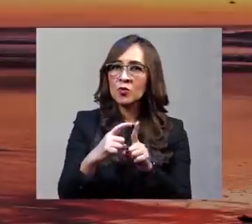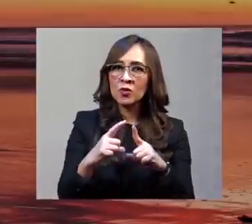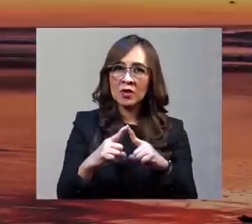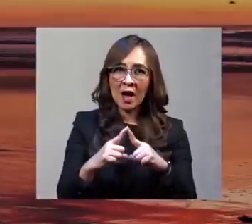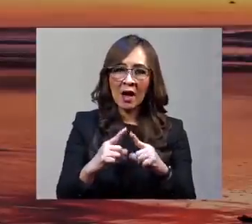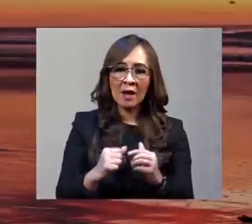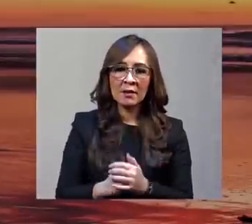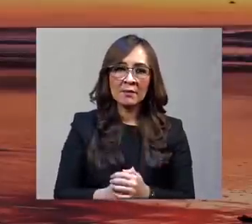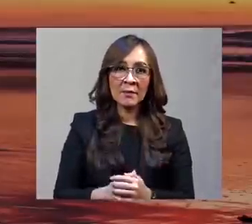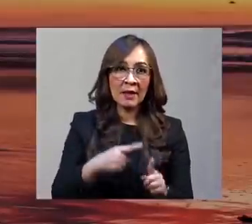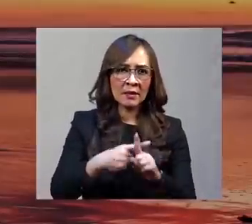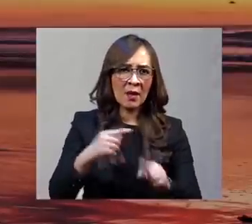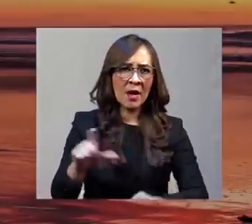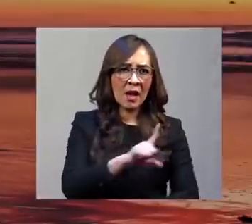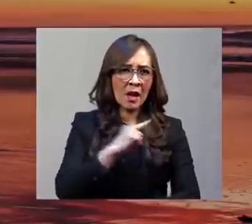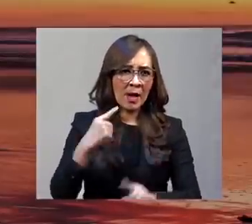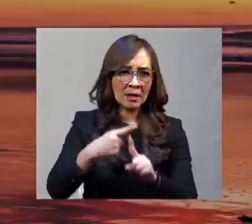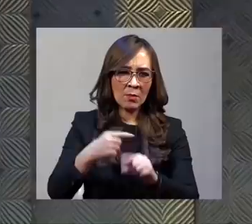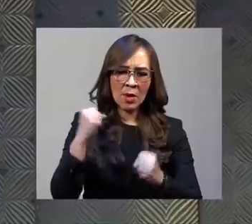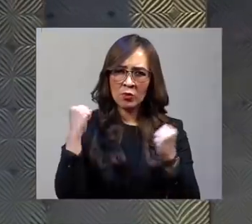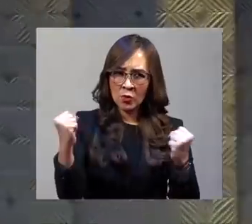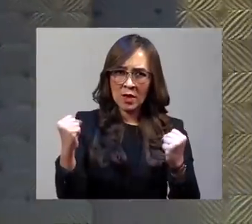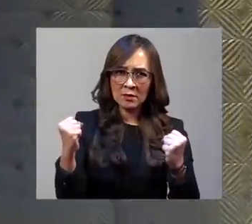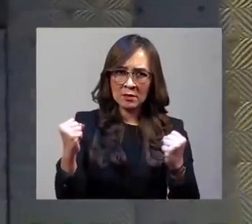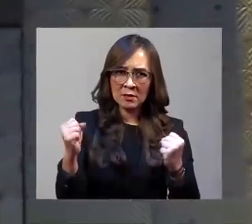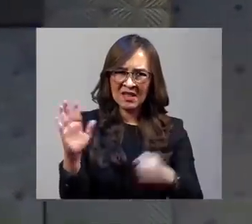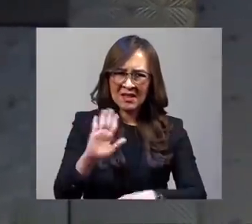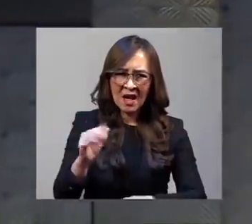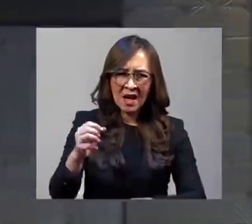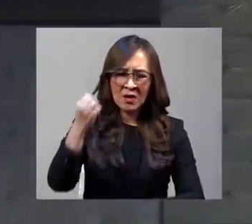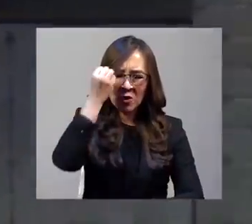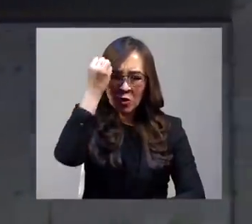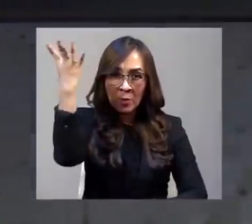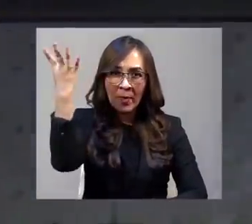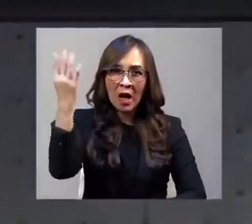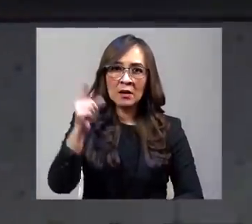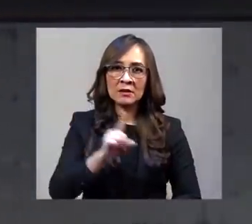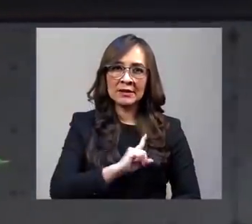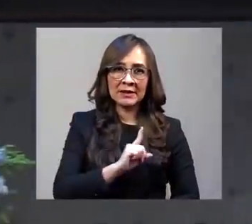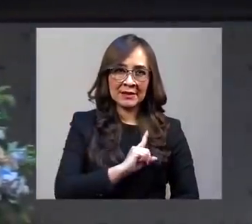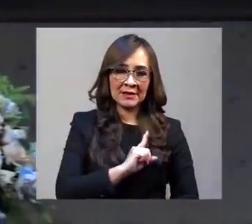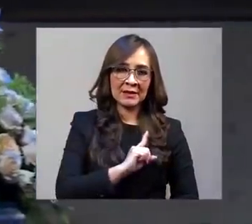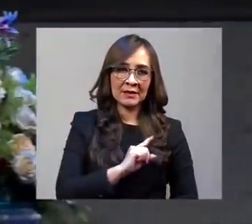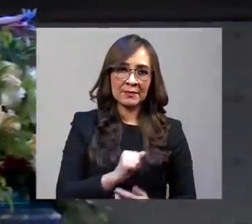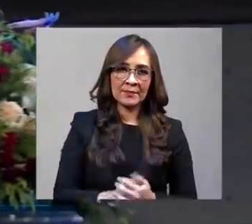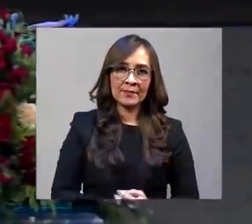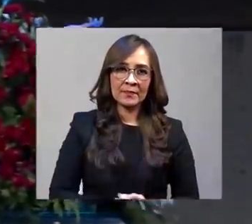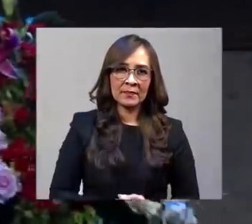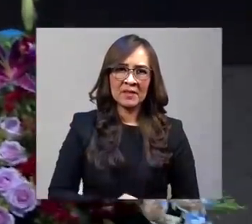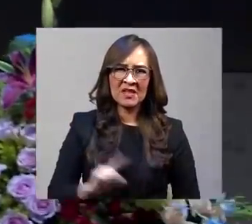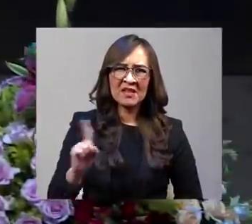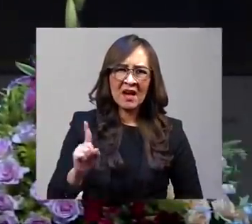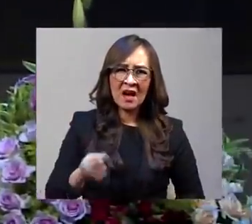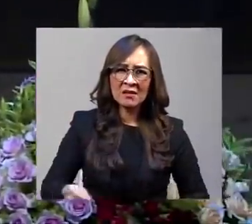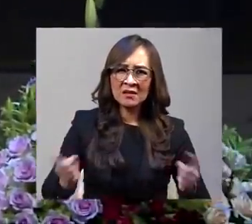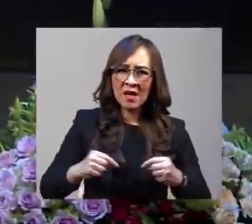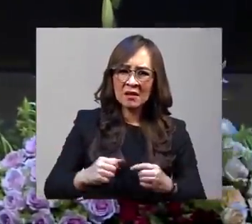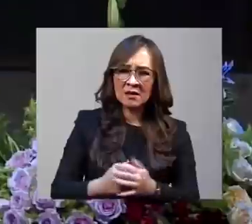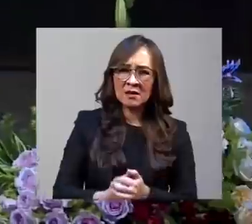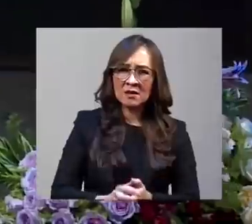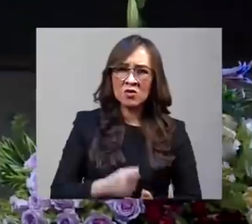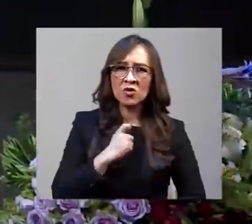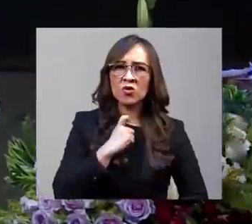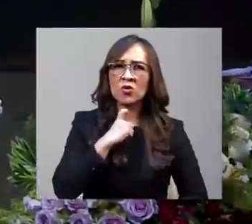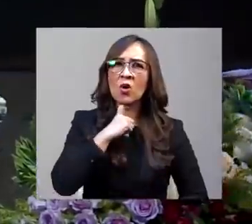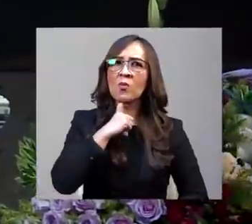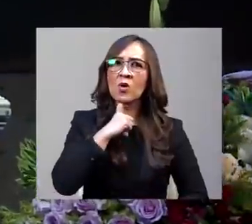Makin lama makin kuat, jangan menjadikan kita lupa diri. Makin lama makin kuat, jangan menjadikan kita sombong. Makin